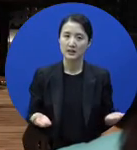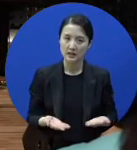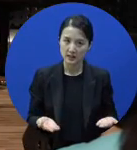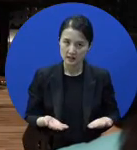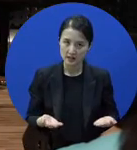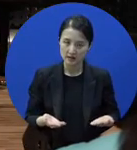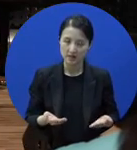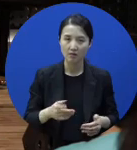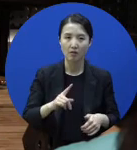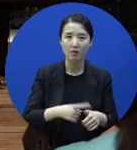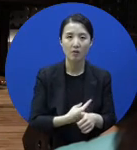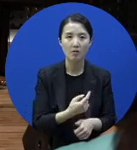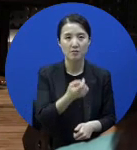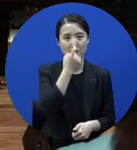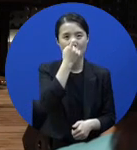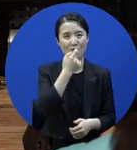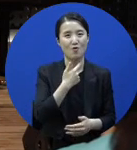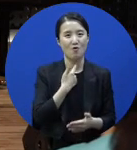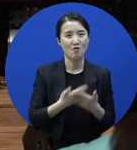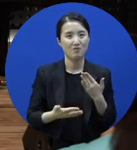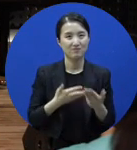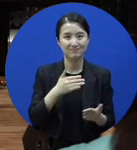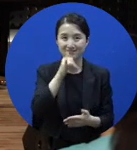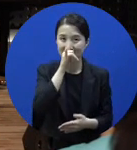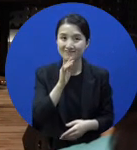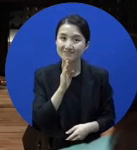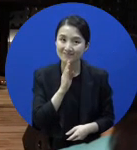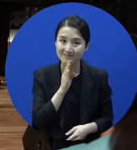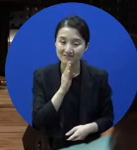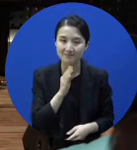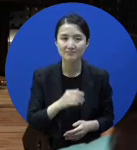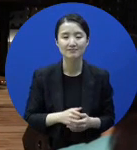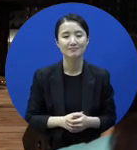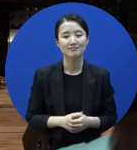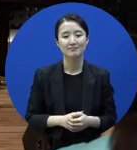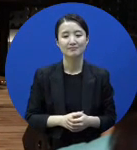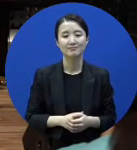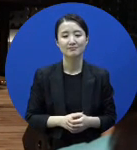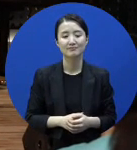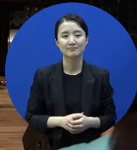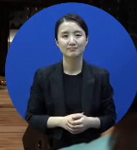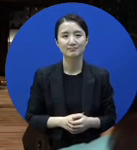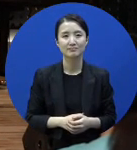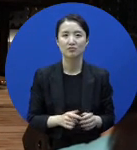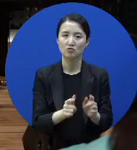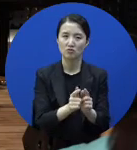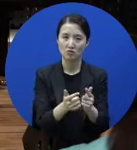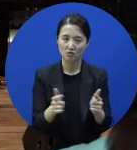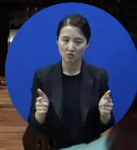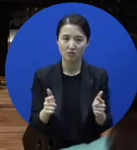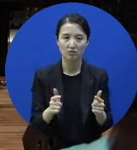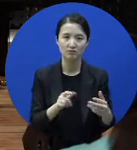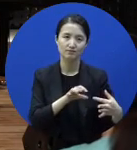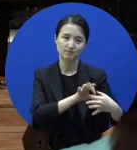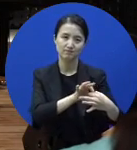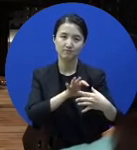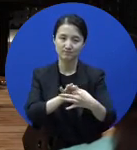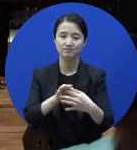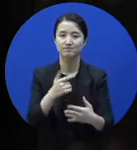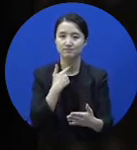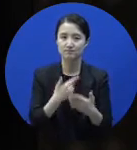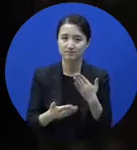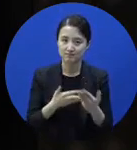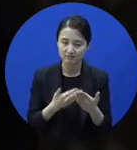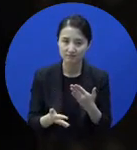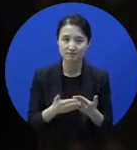정도 됐다고 하면 거기서 개인적 경험들기도 하지만 또 다른 네트워크 경험들이 존재할 거고요. 어떤 종류의